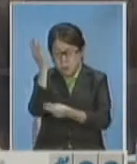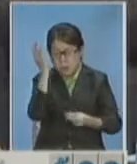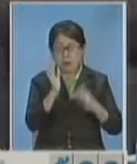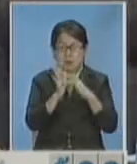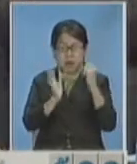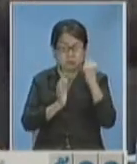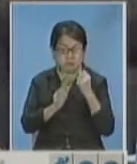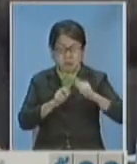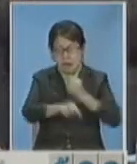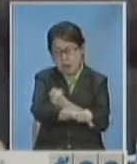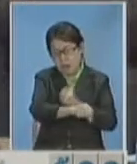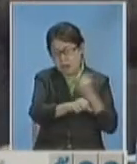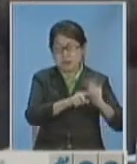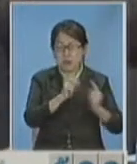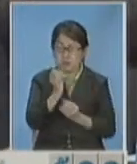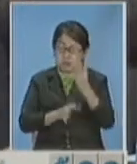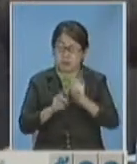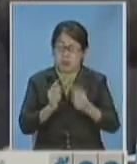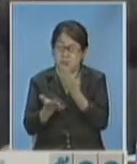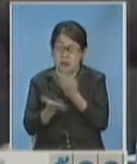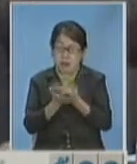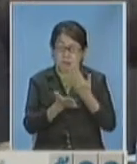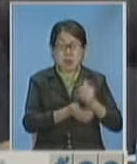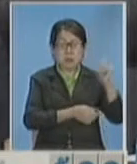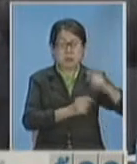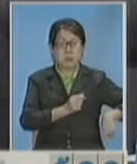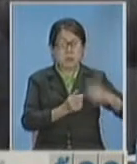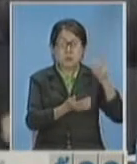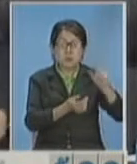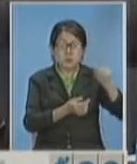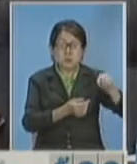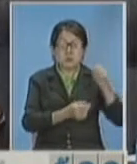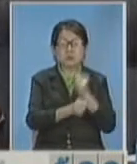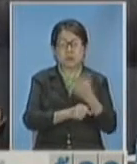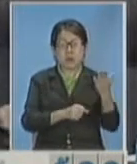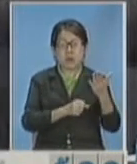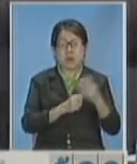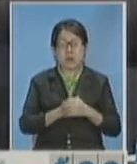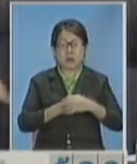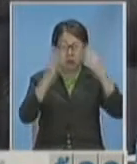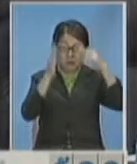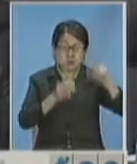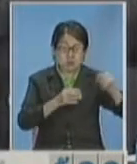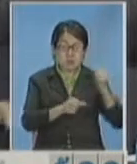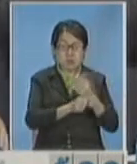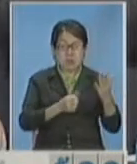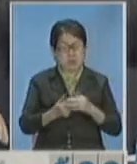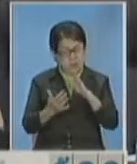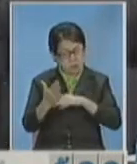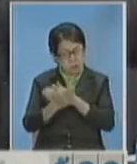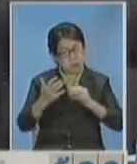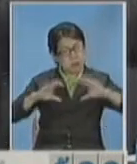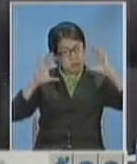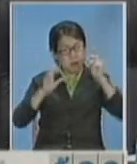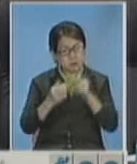าค่าแรงนะคะแล้วเราจะสู้กับประเทศเพื่อนบ้านได้อย่างไรดังนั้นจึงคิดว่าการทำนโยบายเนี่ยมันจะต้องสอดรับกับ